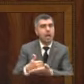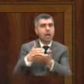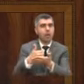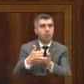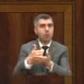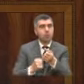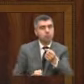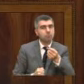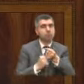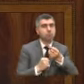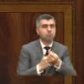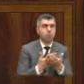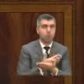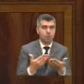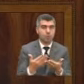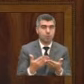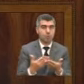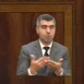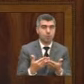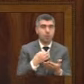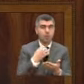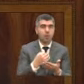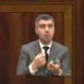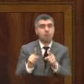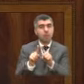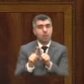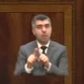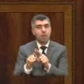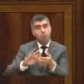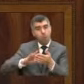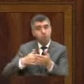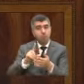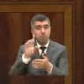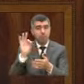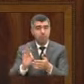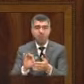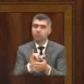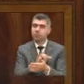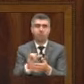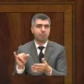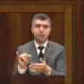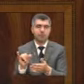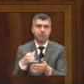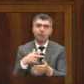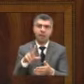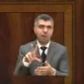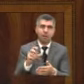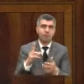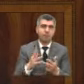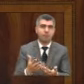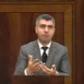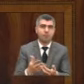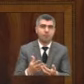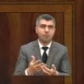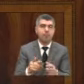جميع الامكانيات. واش هذا الشيء كافي؟ طبعا لا ما كافيش، جداش ما درتي ما يكفيش،